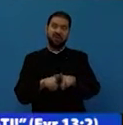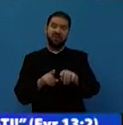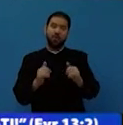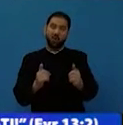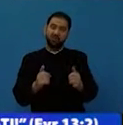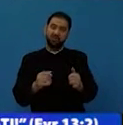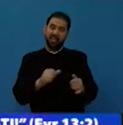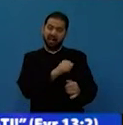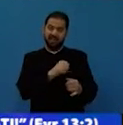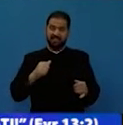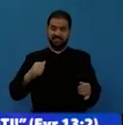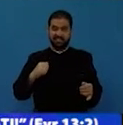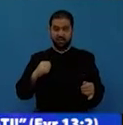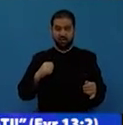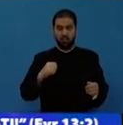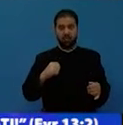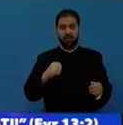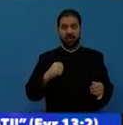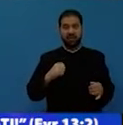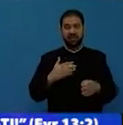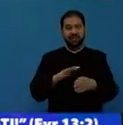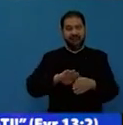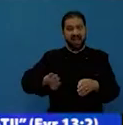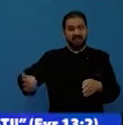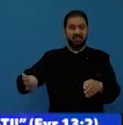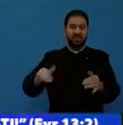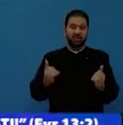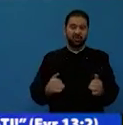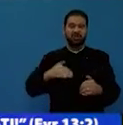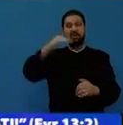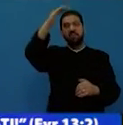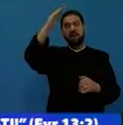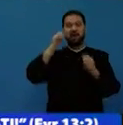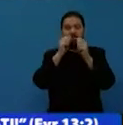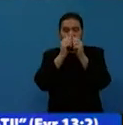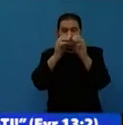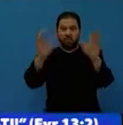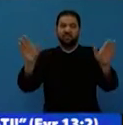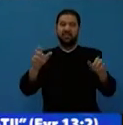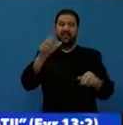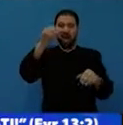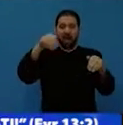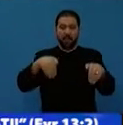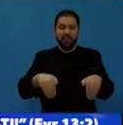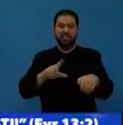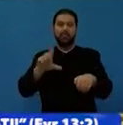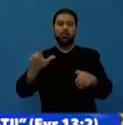privat singur pe sine de această mare binecuvântare a prezenței lui